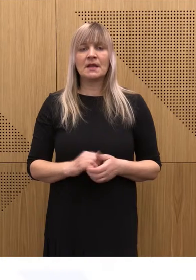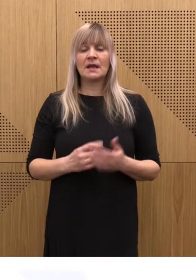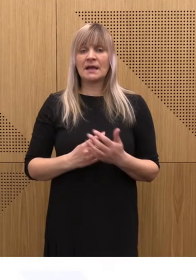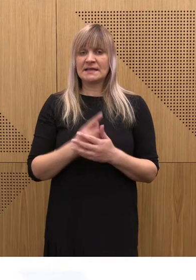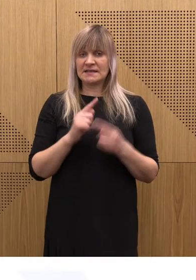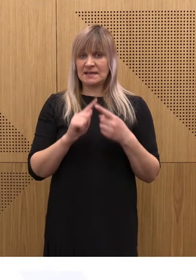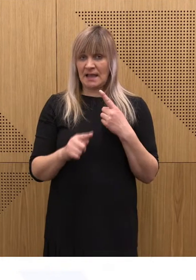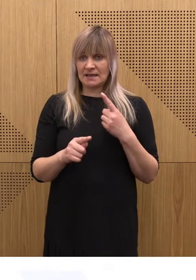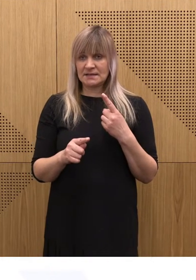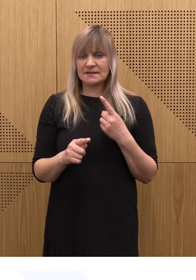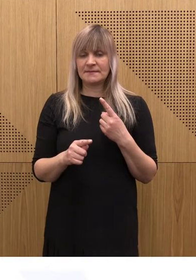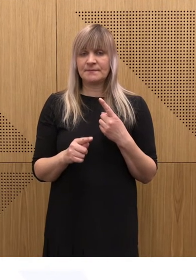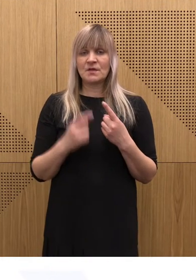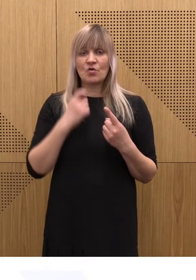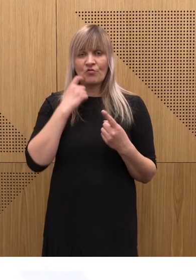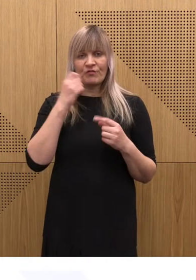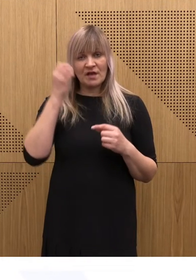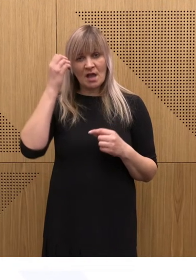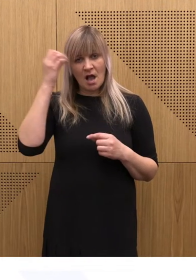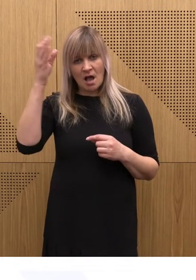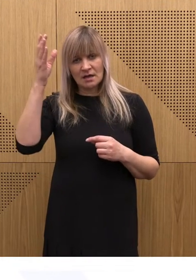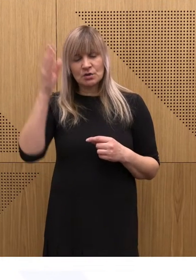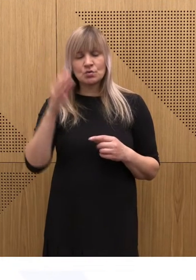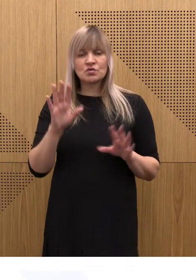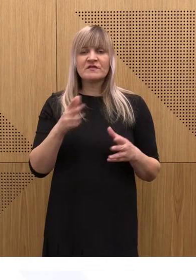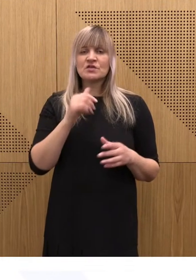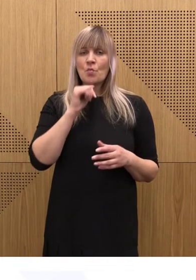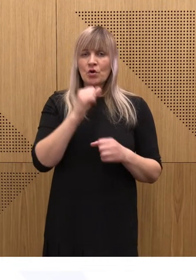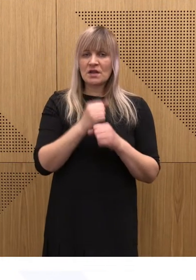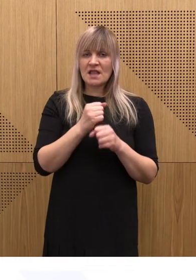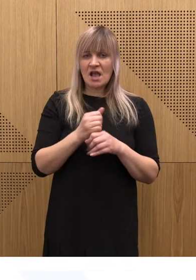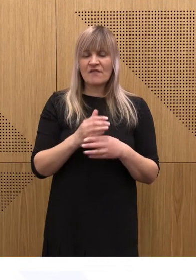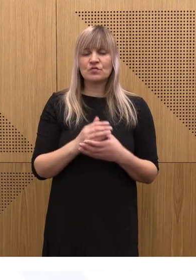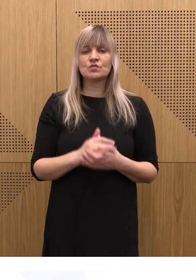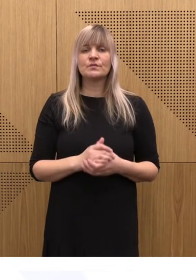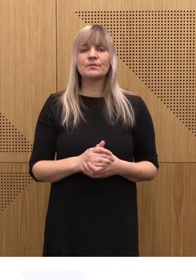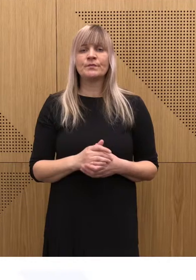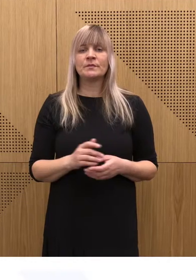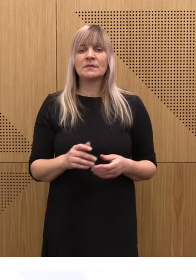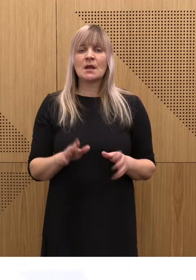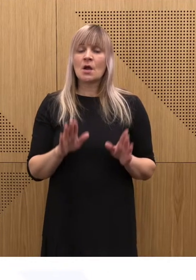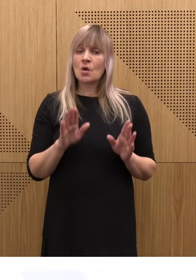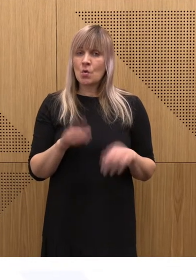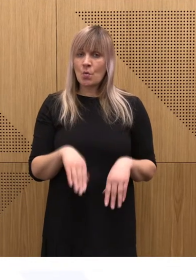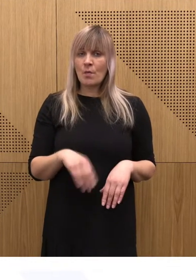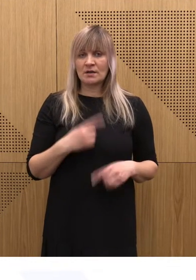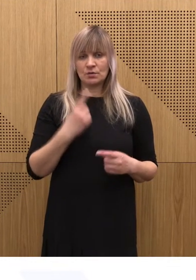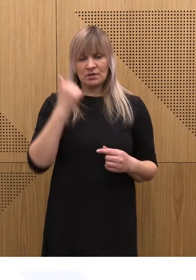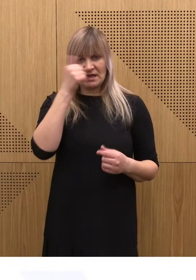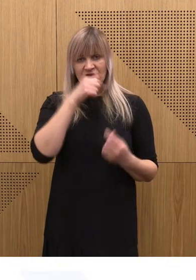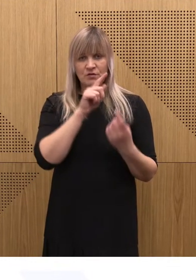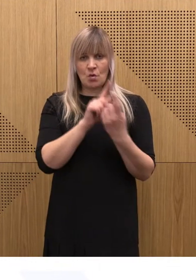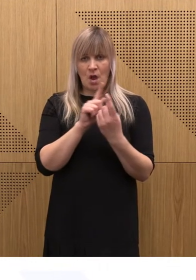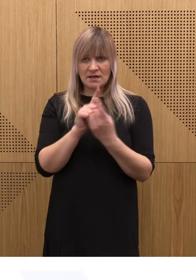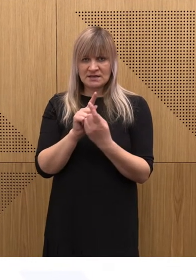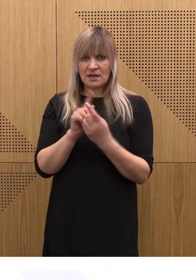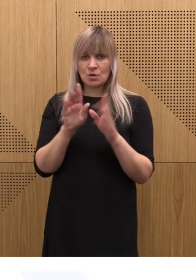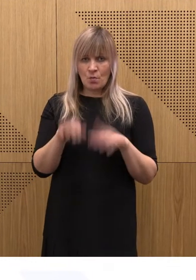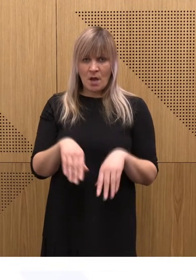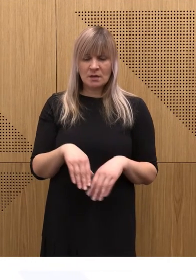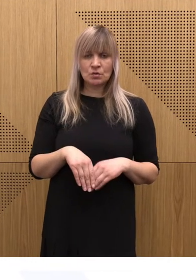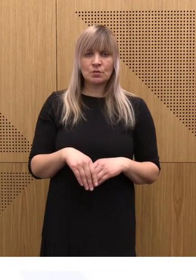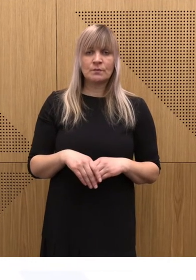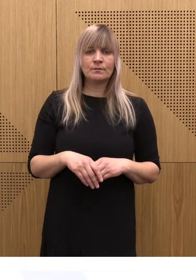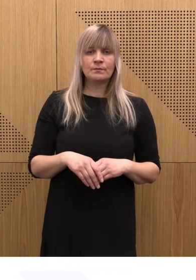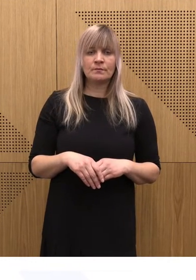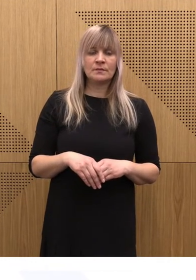punkt 1, kui me räägime huviharidusest või sporditegemisest, siis see on lubatud individuaalselt. Ta on lubatud, kui me